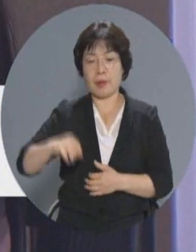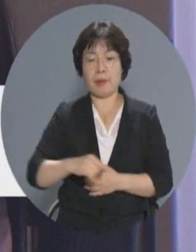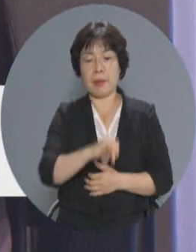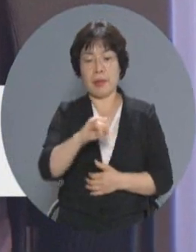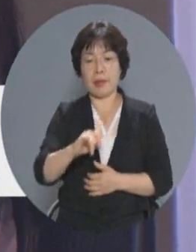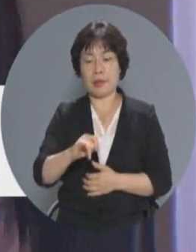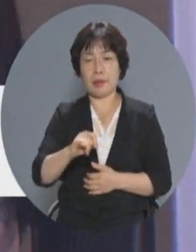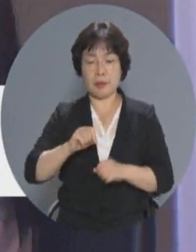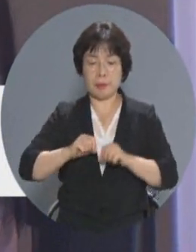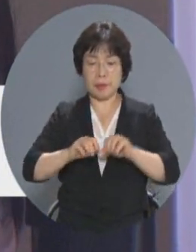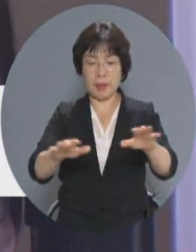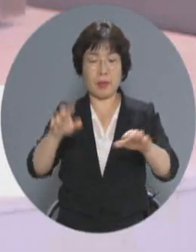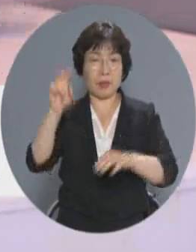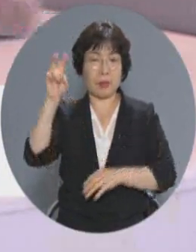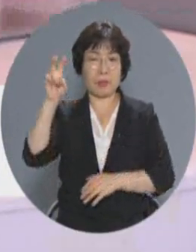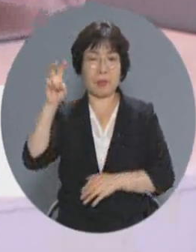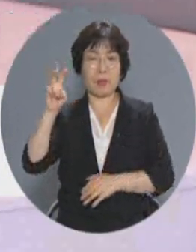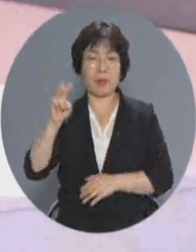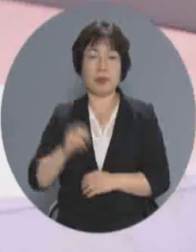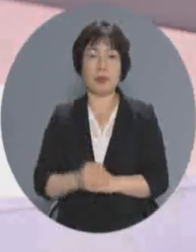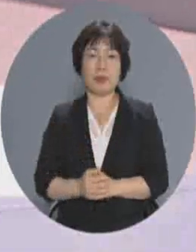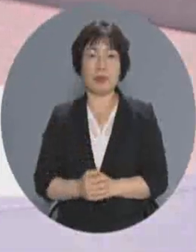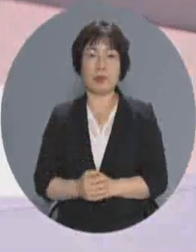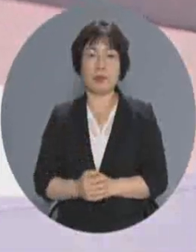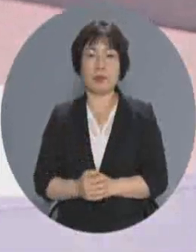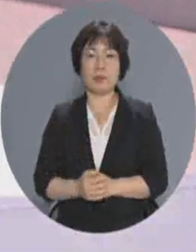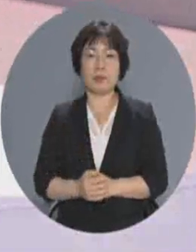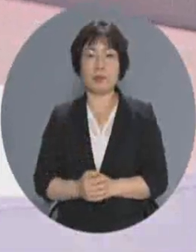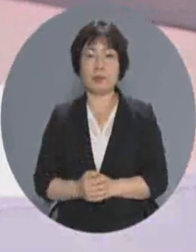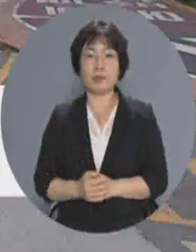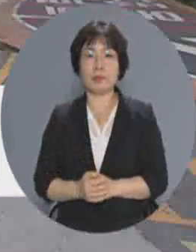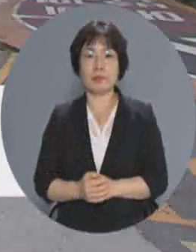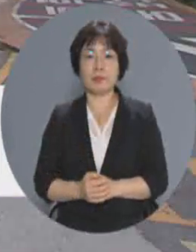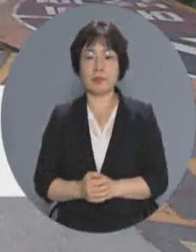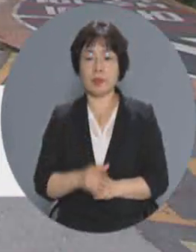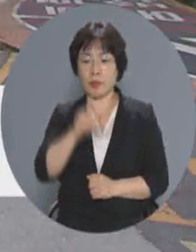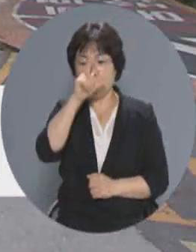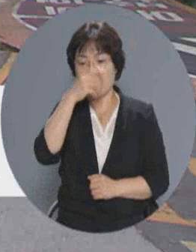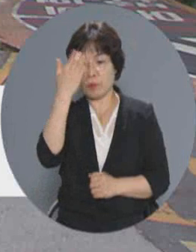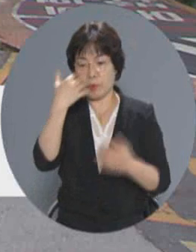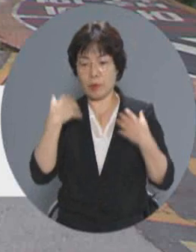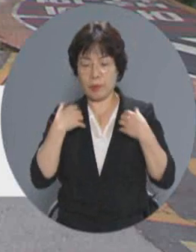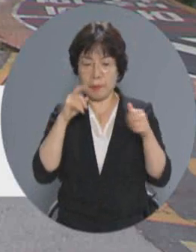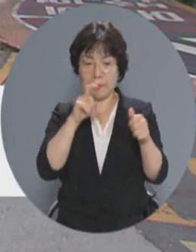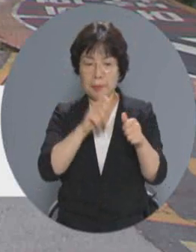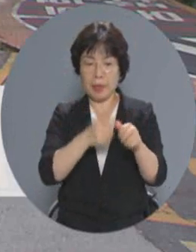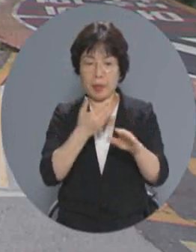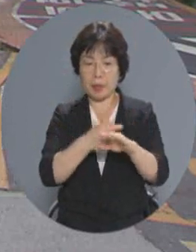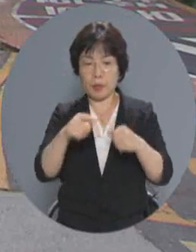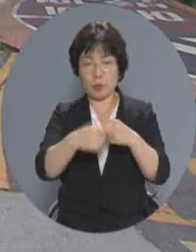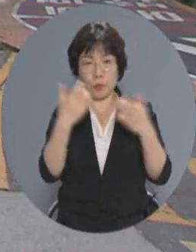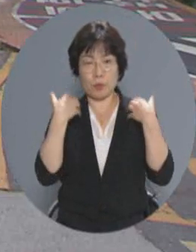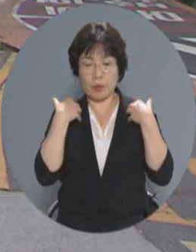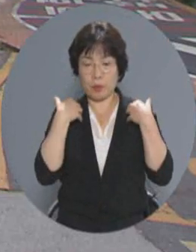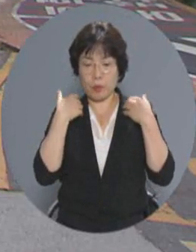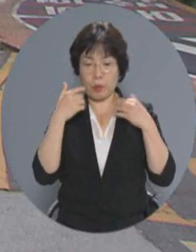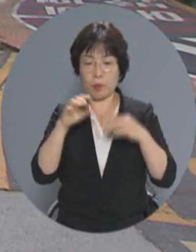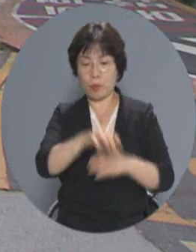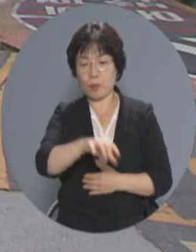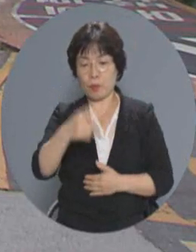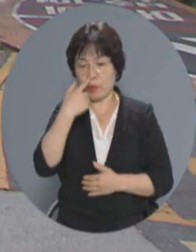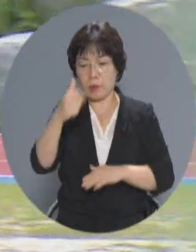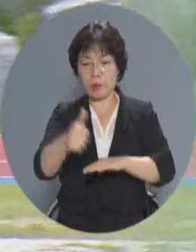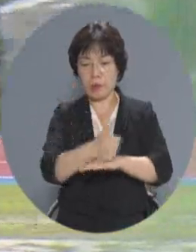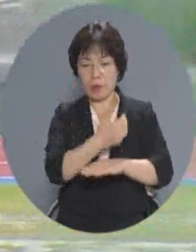바이러스에 의한 전파일 가능성이 매우 높다고 보고 있습니다. 여수시는 확진자들이 다른 초등학교와 일대 학원을 다닌